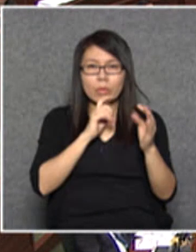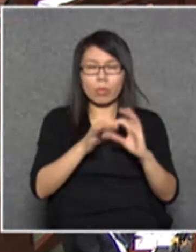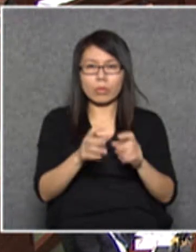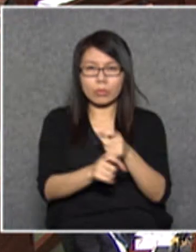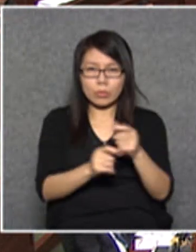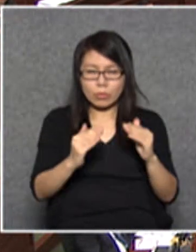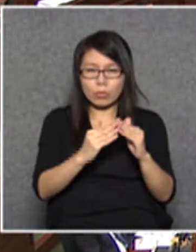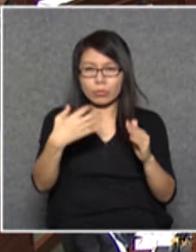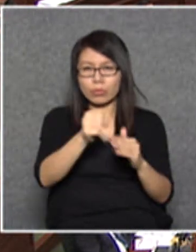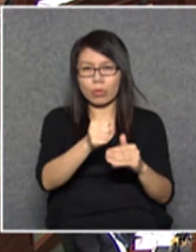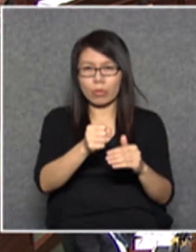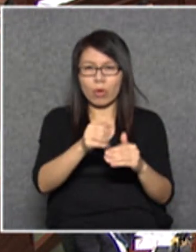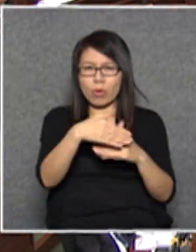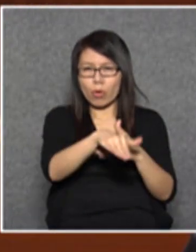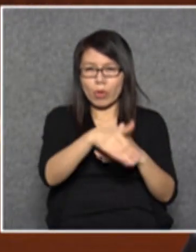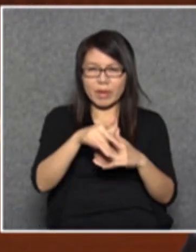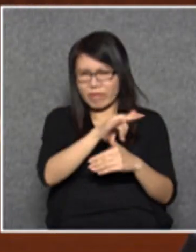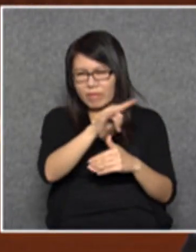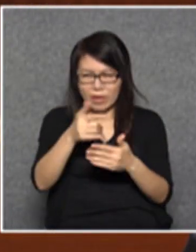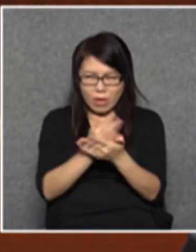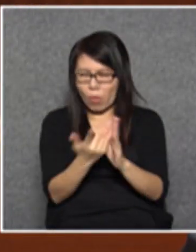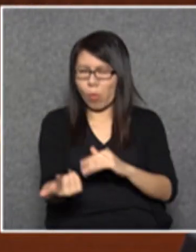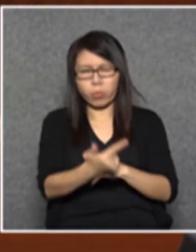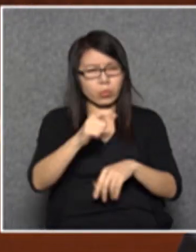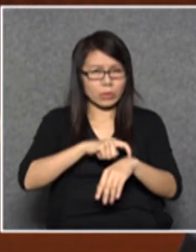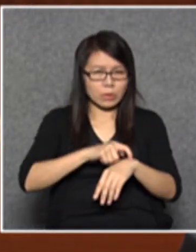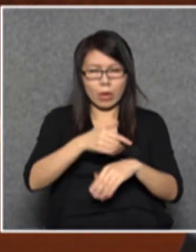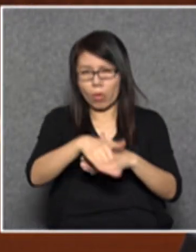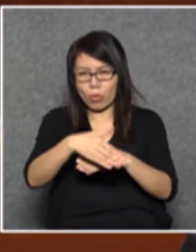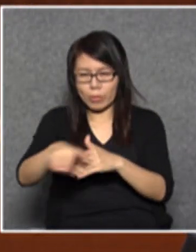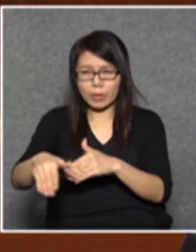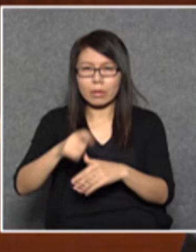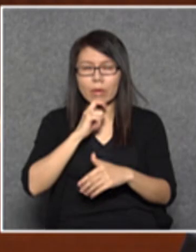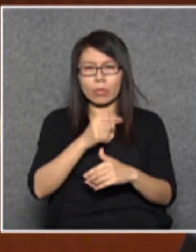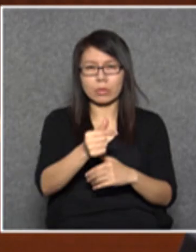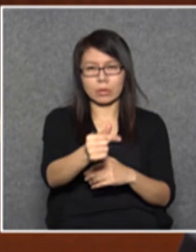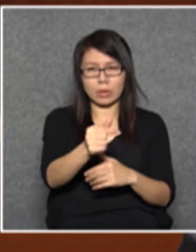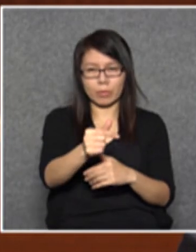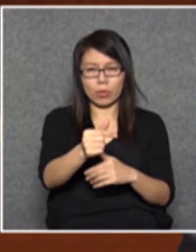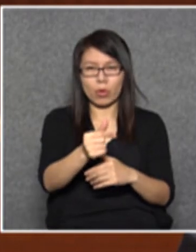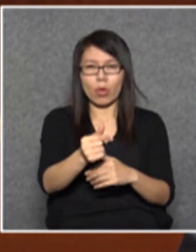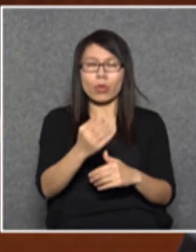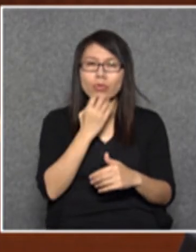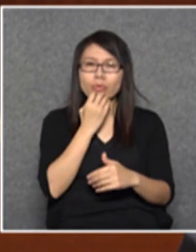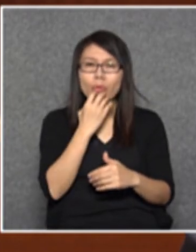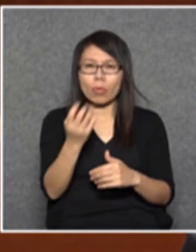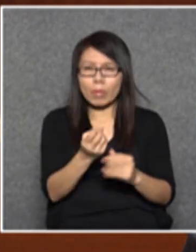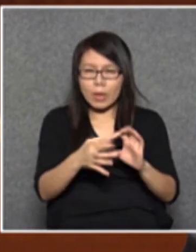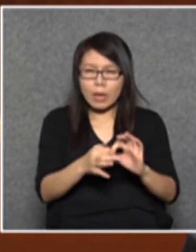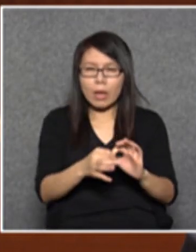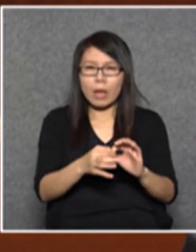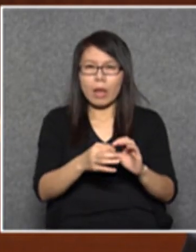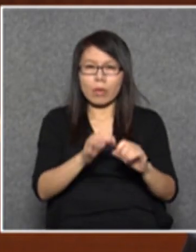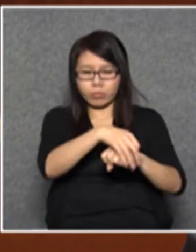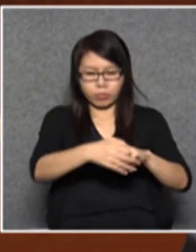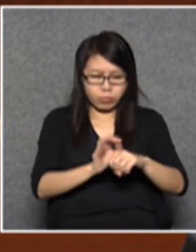濟局局長只是跑外邊跑多少時間，我們現在跟十個東盟國家一個一個地去談我